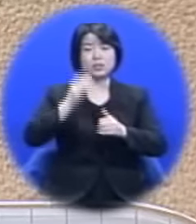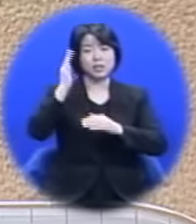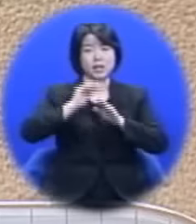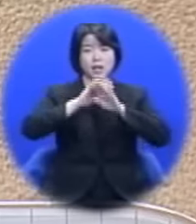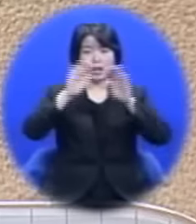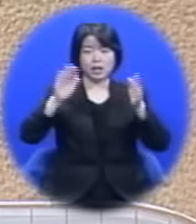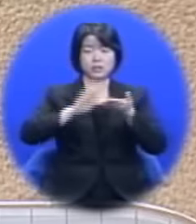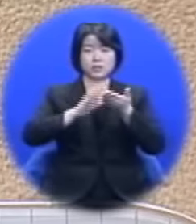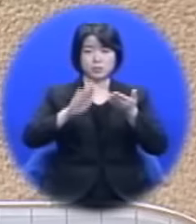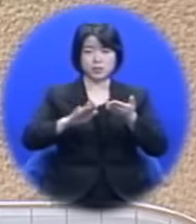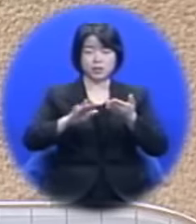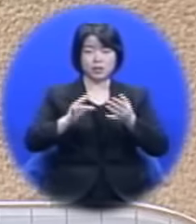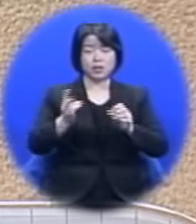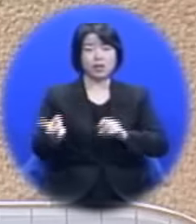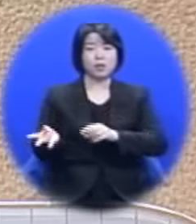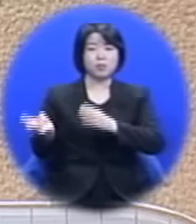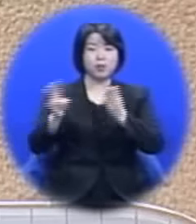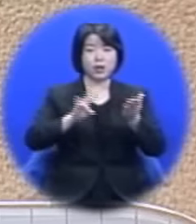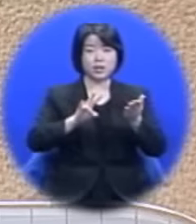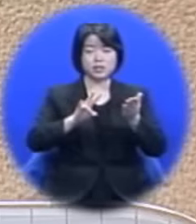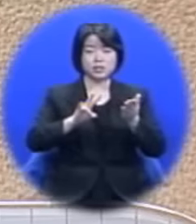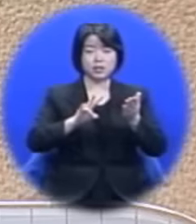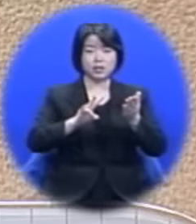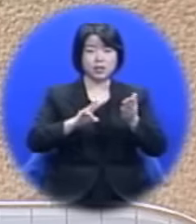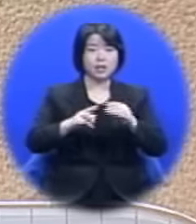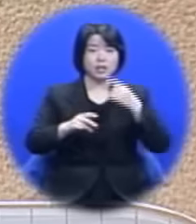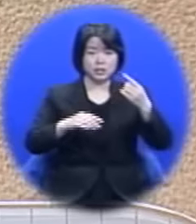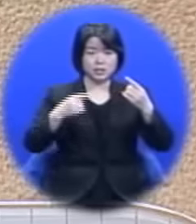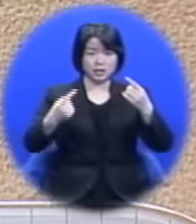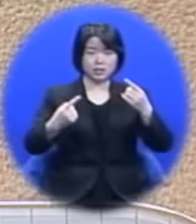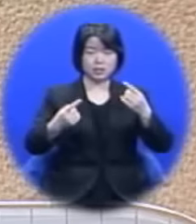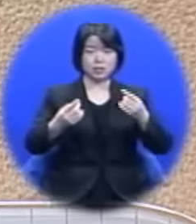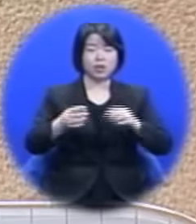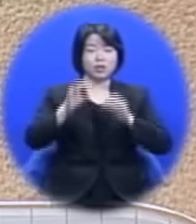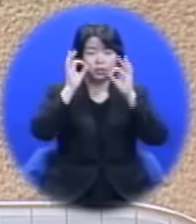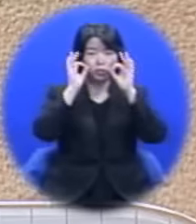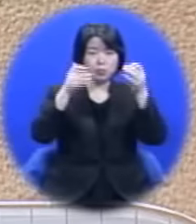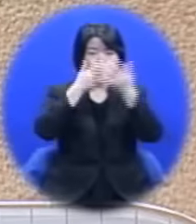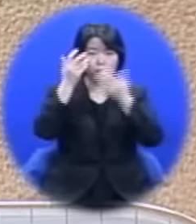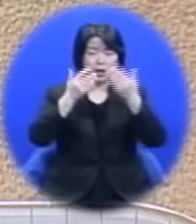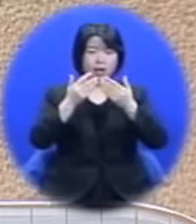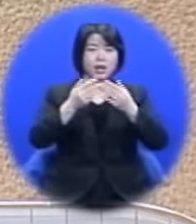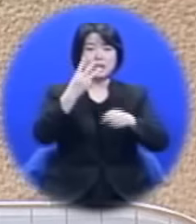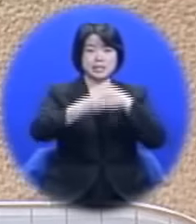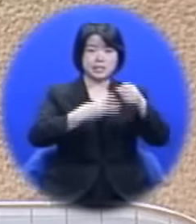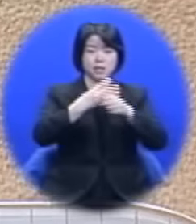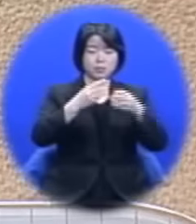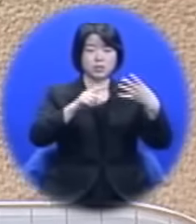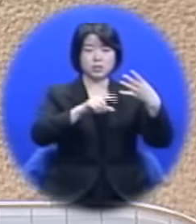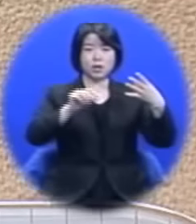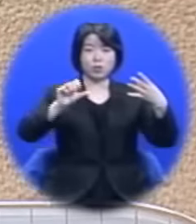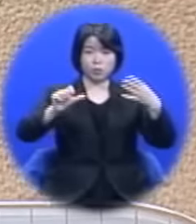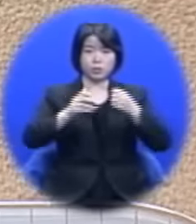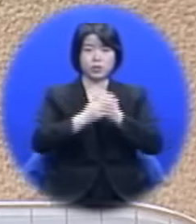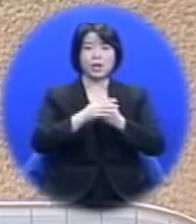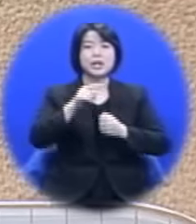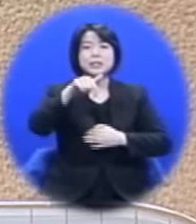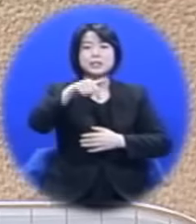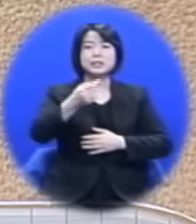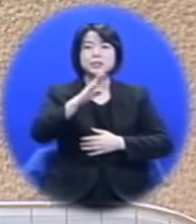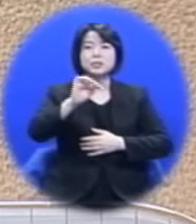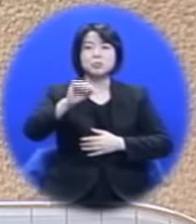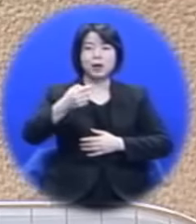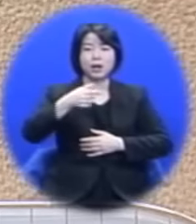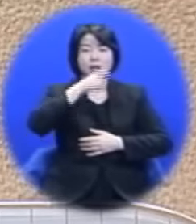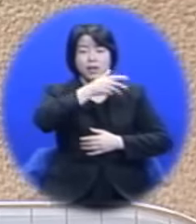에스겔서 1장 1절에 에스겔이 본 환상입니다 제 30년 4월 5일에 내가 그발강가 사로잡힌 자 중에